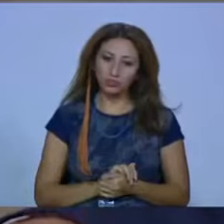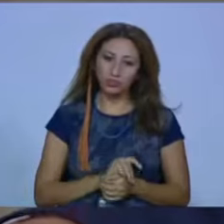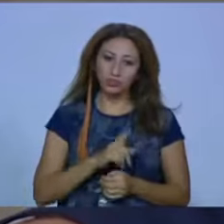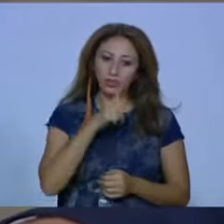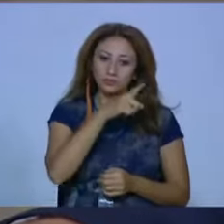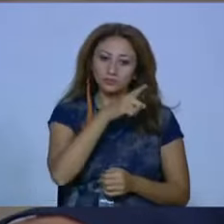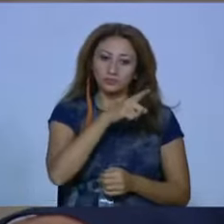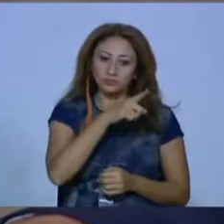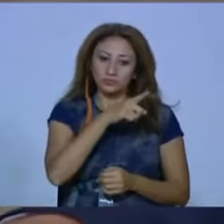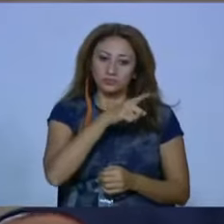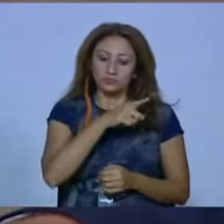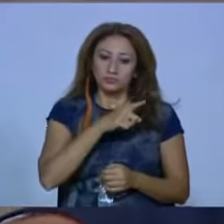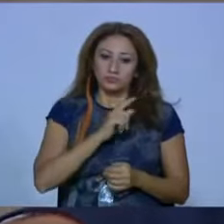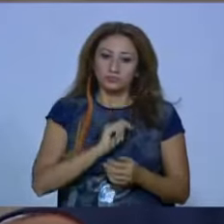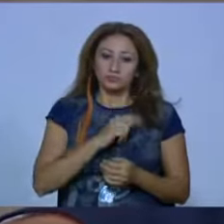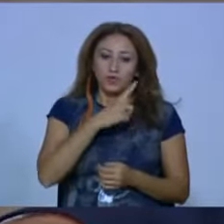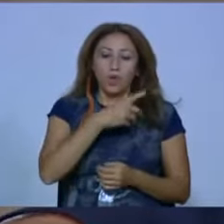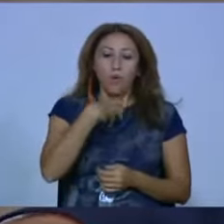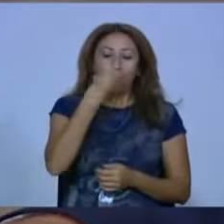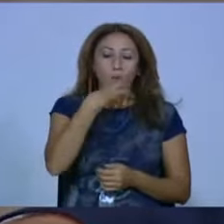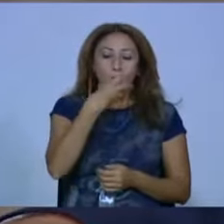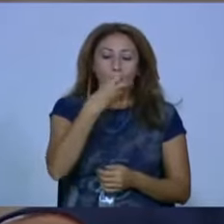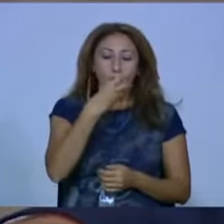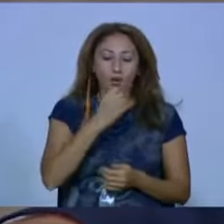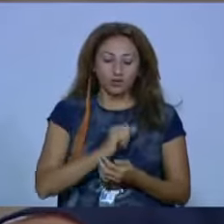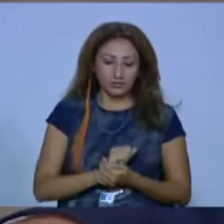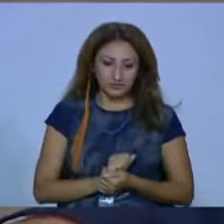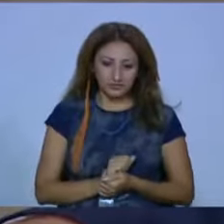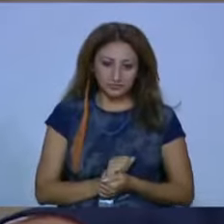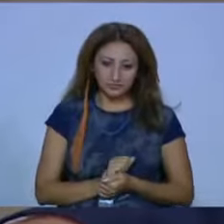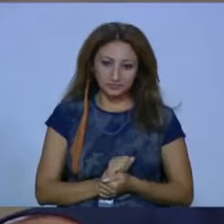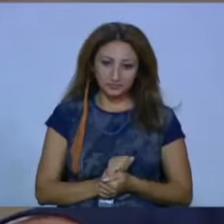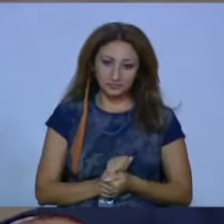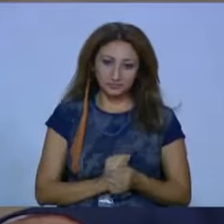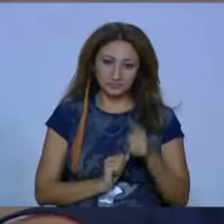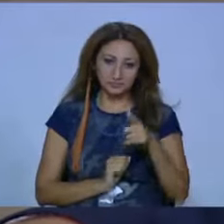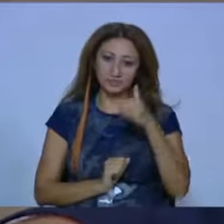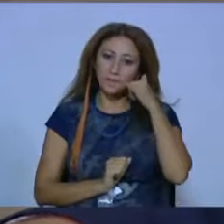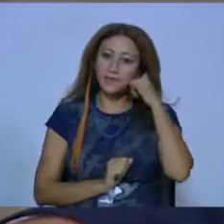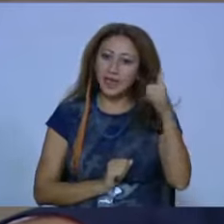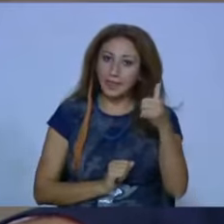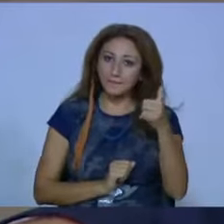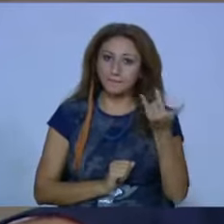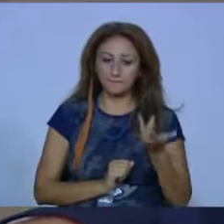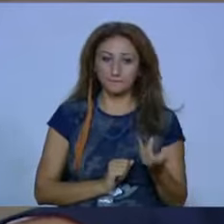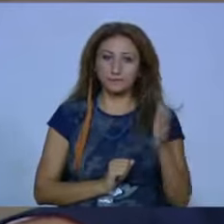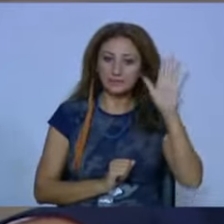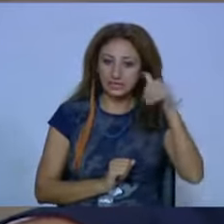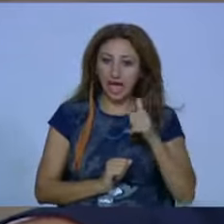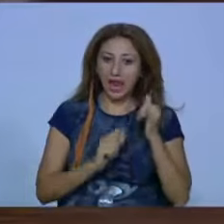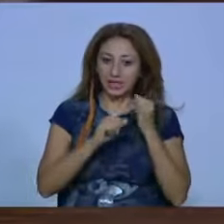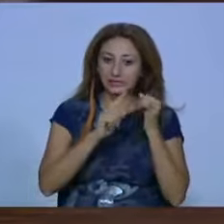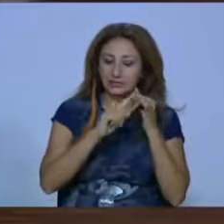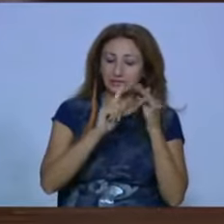منطقة صوفية كده روحانية شوية، فلينا حد كلمته قلت له علاء في كذا كذا،